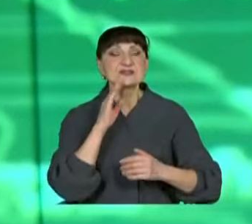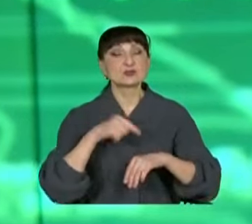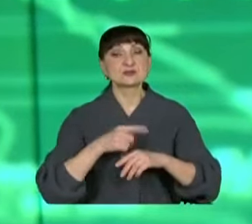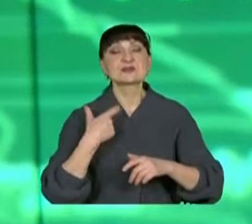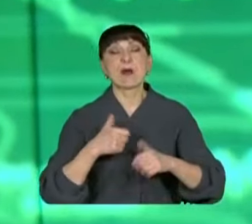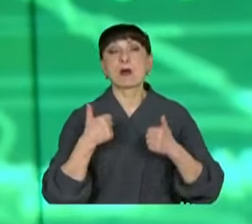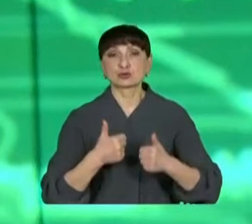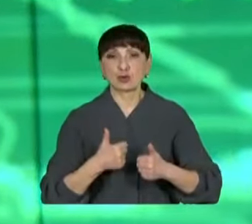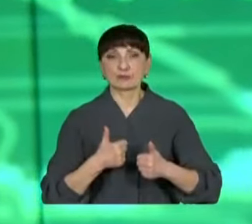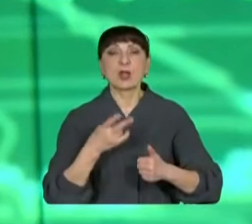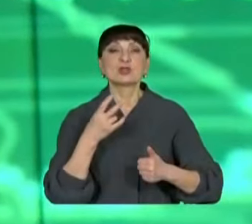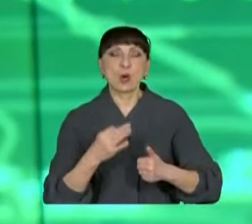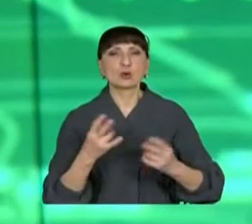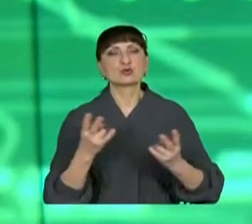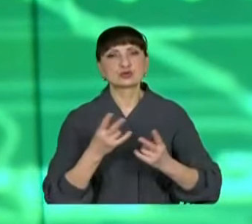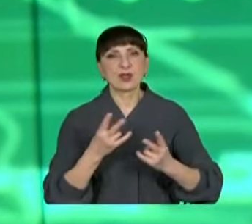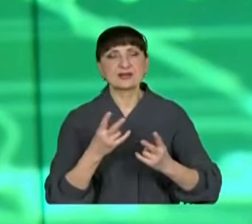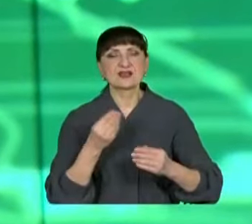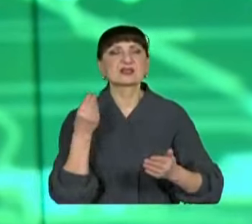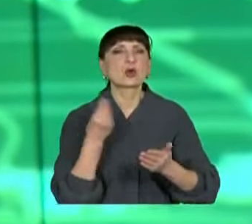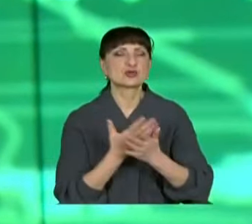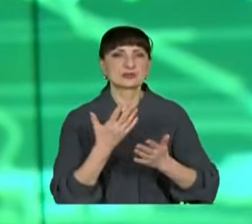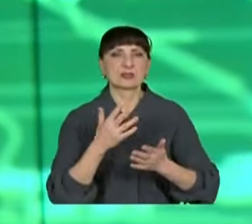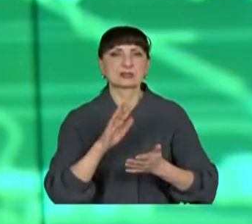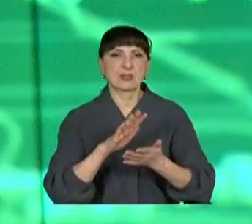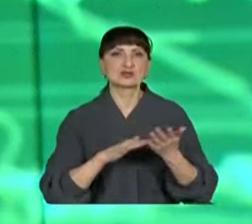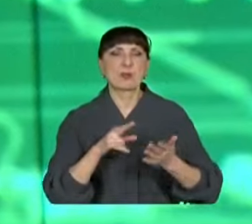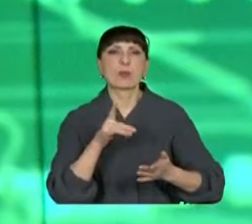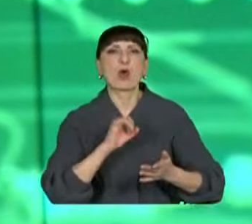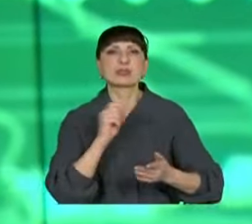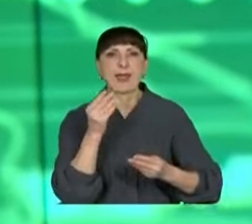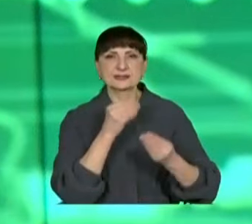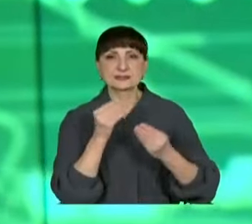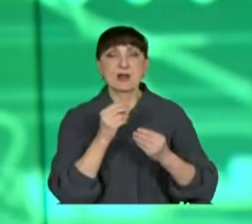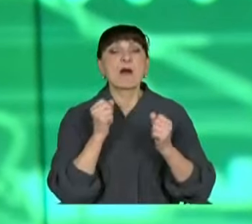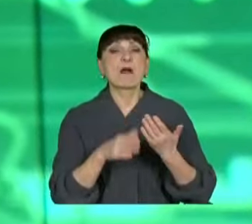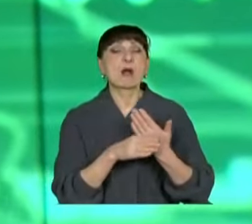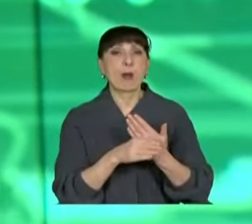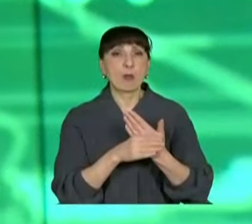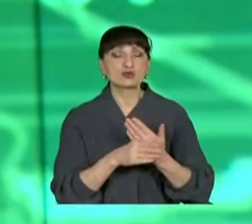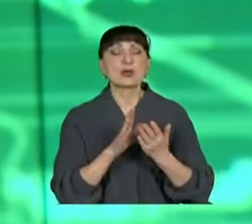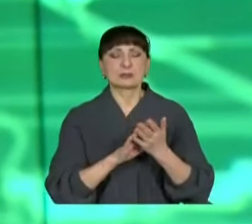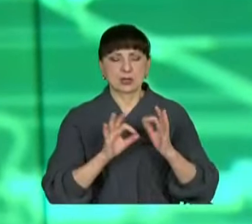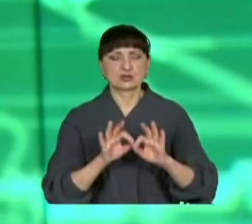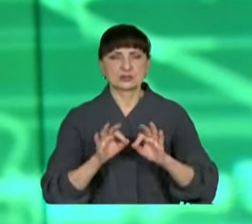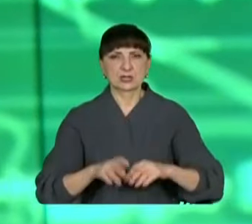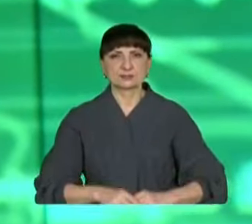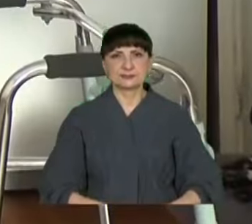себя хорошо, однако нуждается в дорогостоящем протезе. Как и чем можно помочь, расскажет